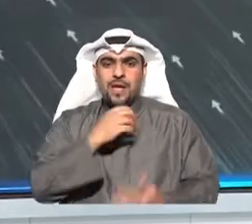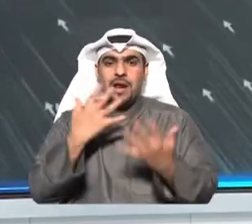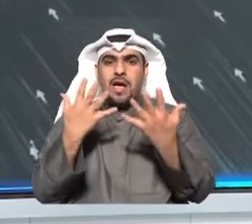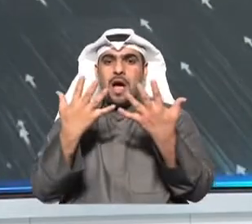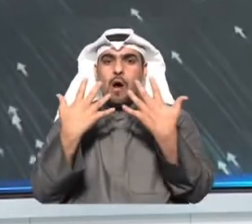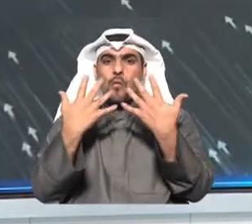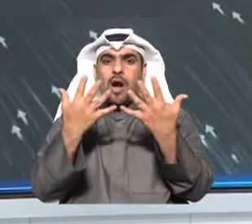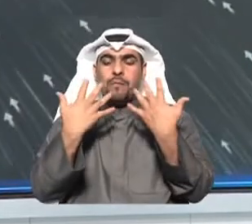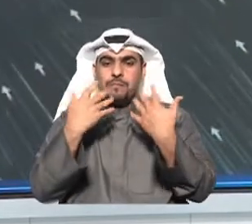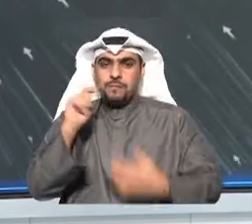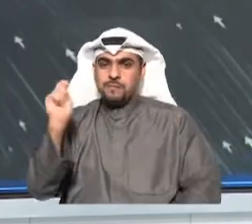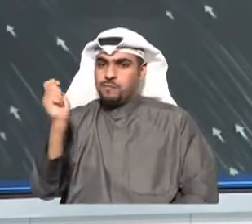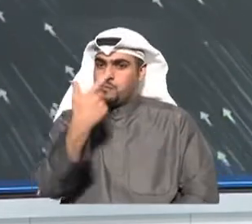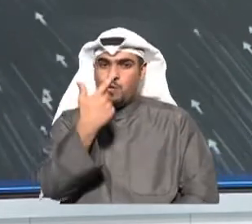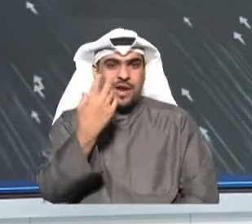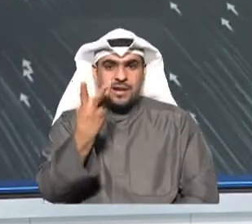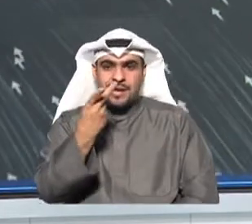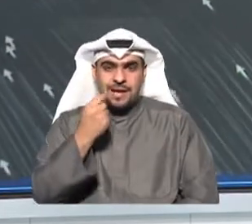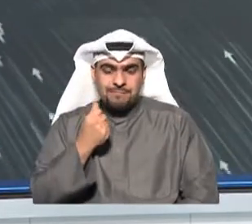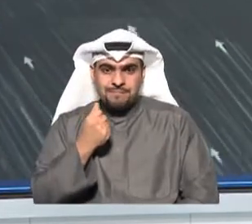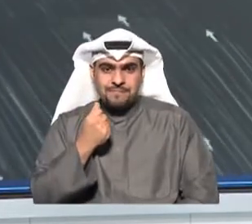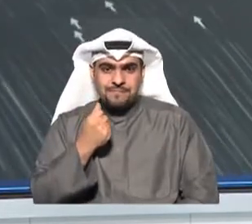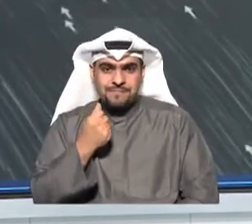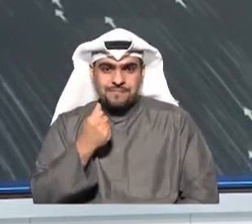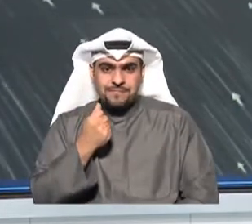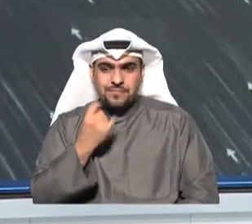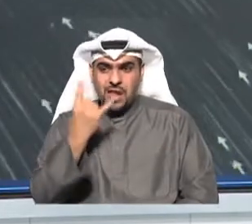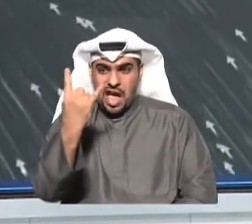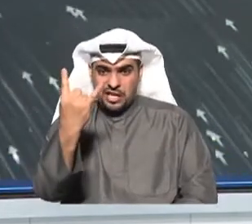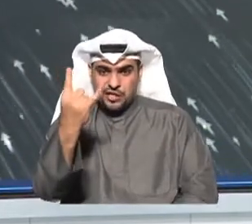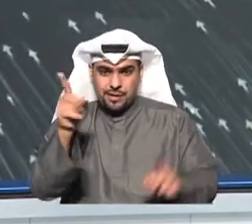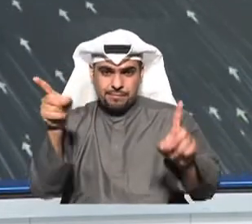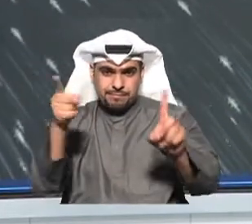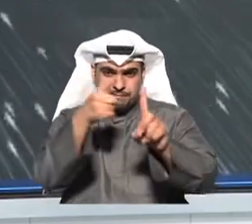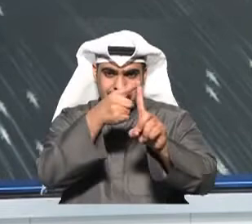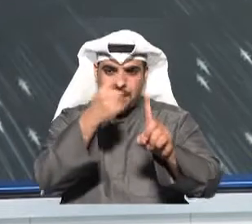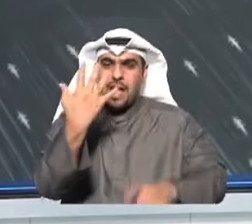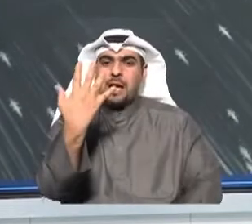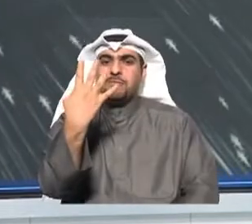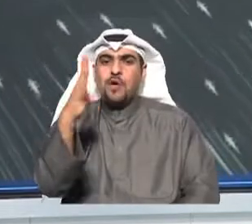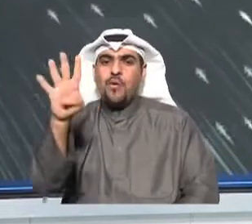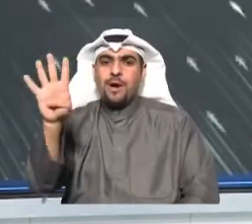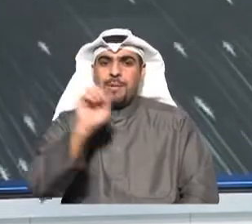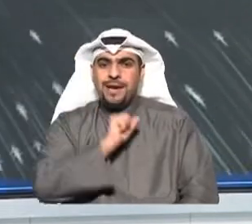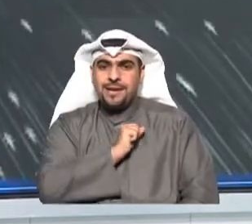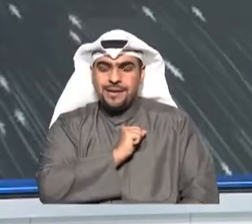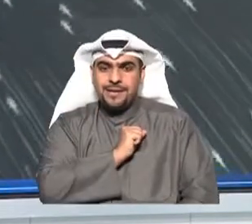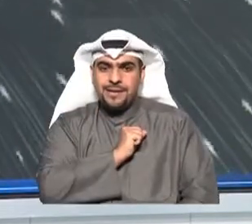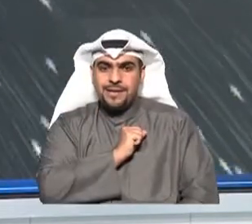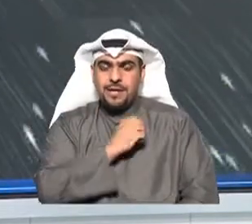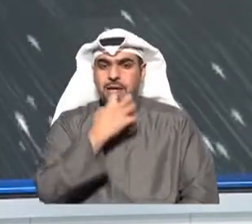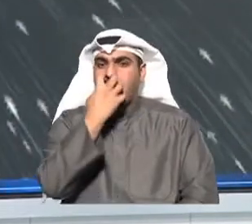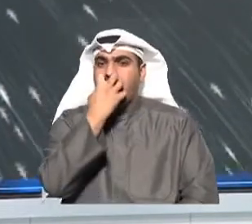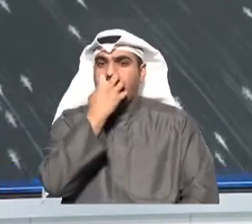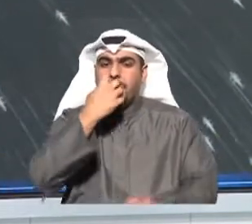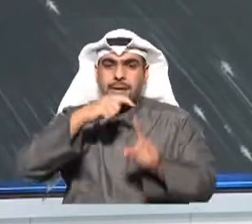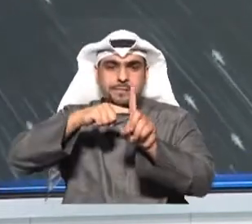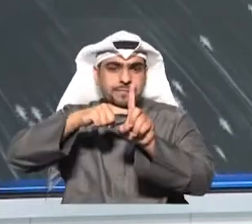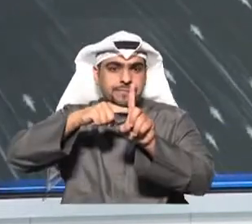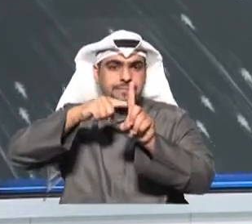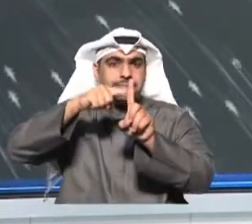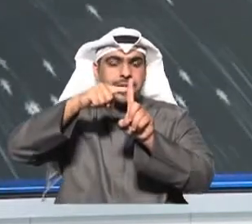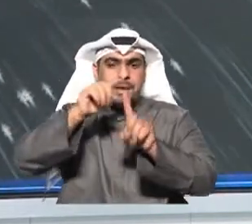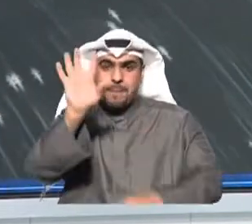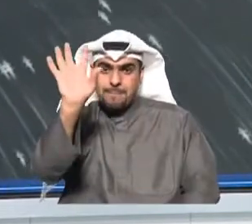السرعة تنشط على فترات تتراوح سرعتها ما بين 10 إلى 45 كيلومتر في الساعة. ودرجات الحرارة المتوقعة في